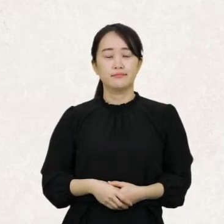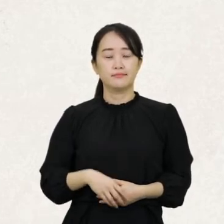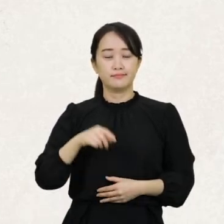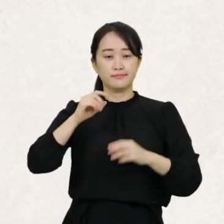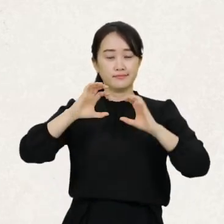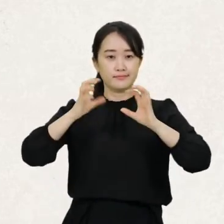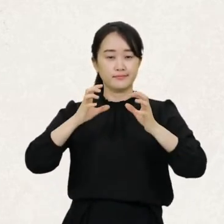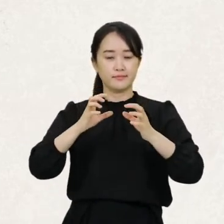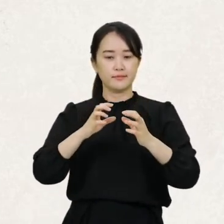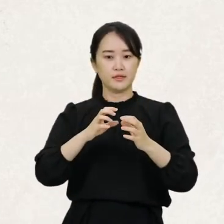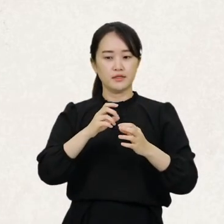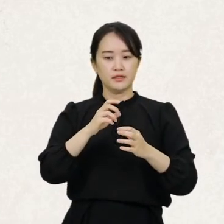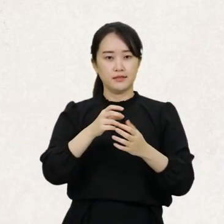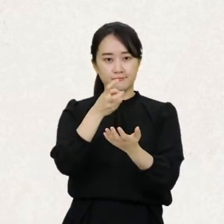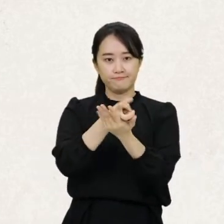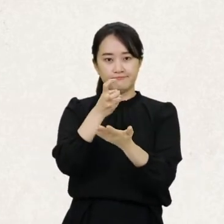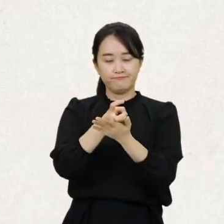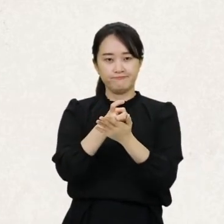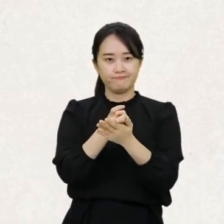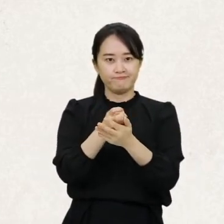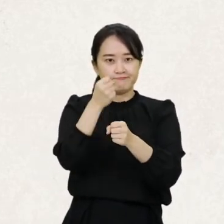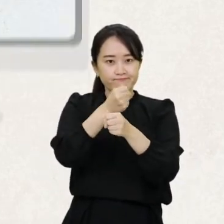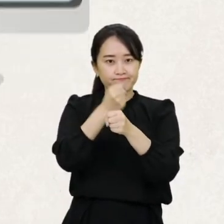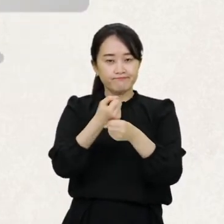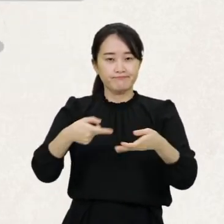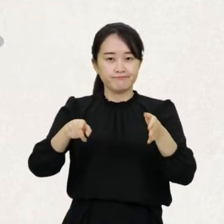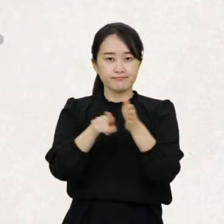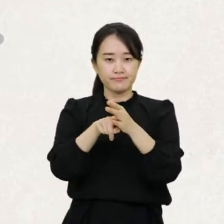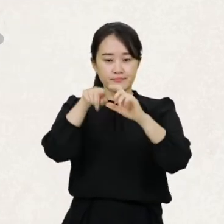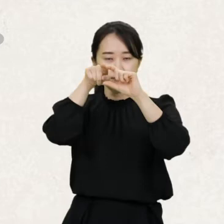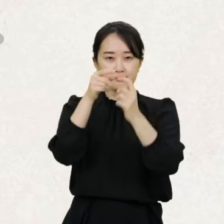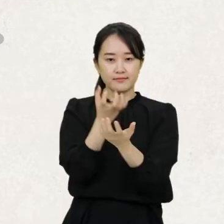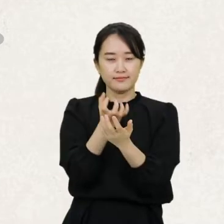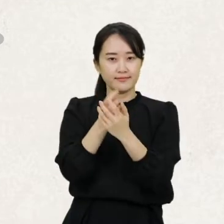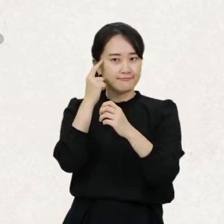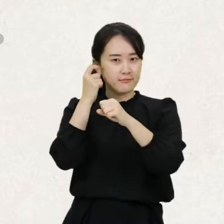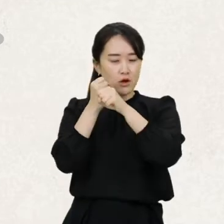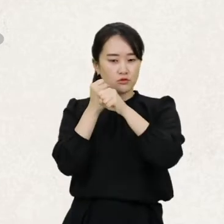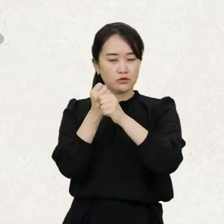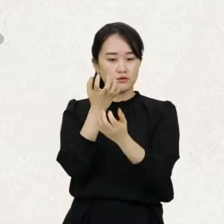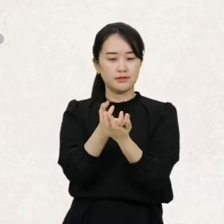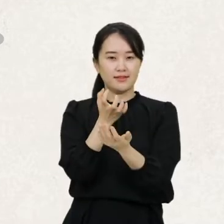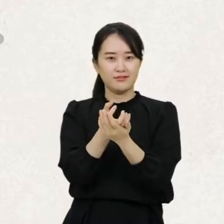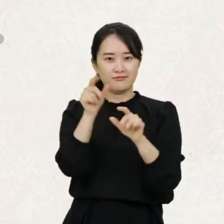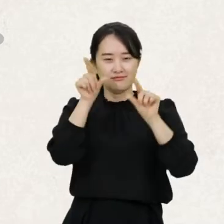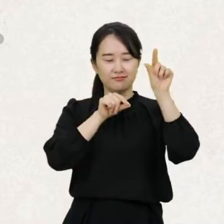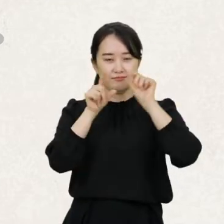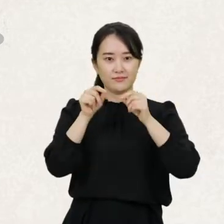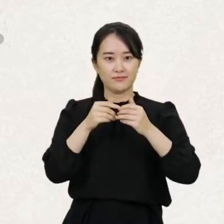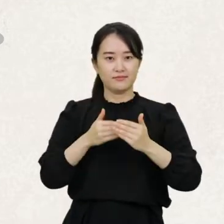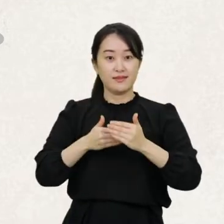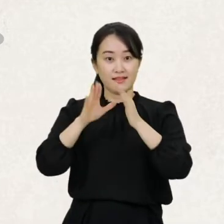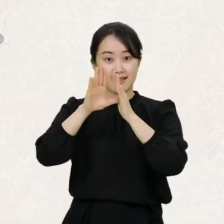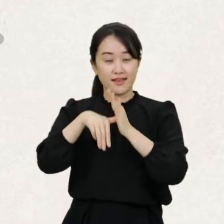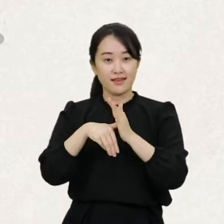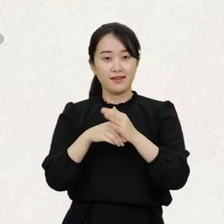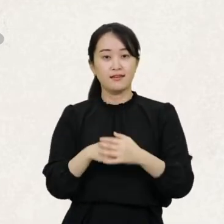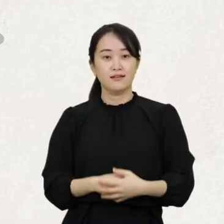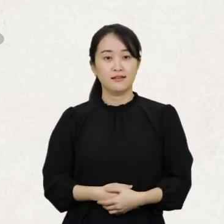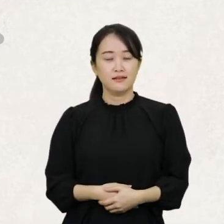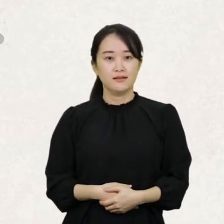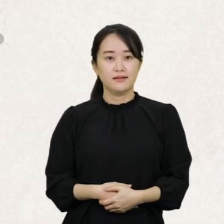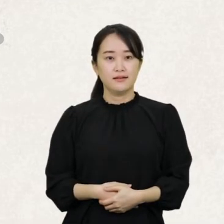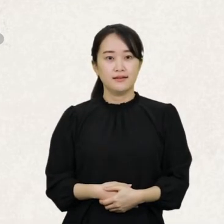당사국은 정책을 수립하고 시행하기 위해 통계 및 연구 자료를 포함한 정보를 수집하는 과정에서